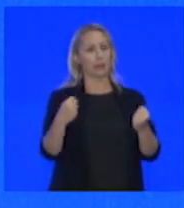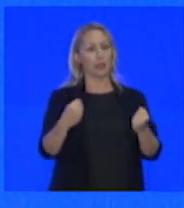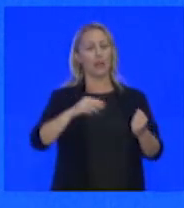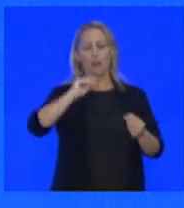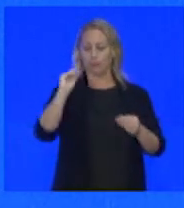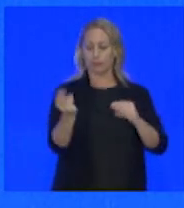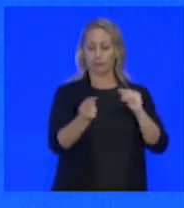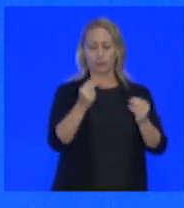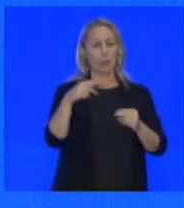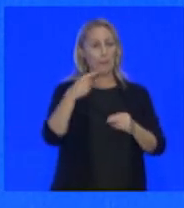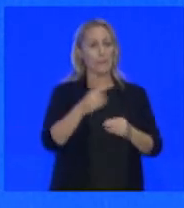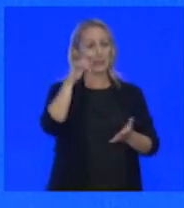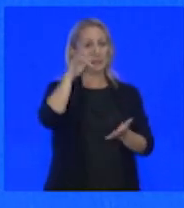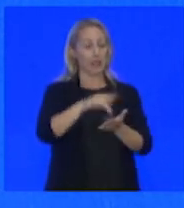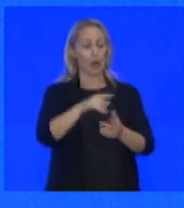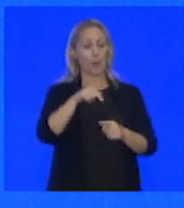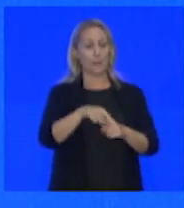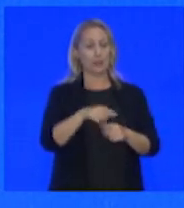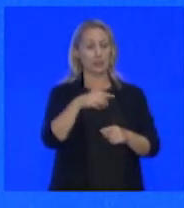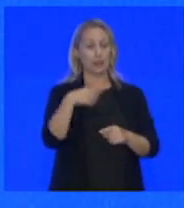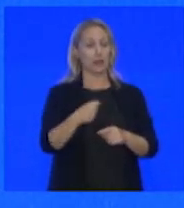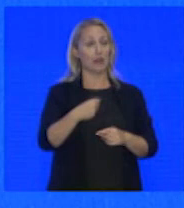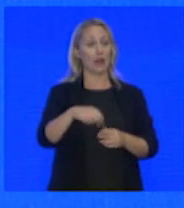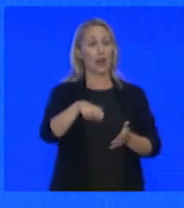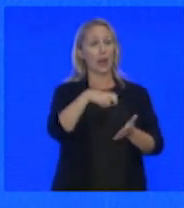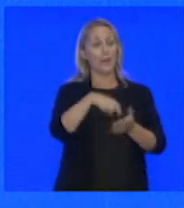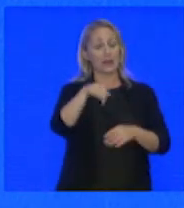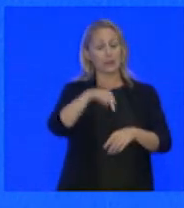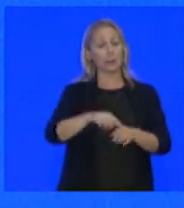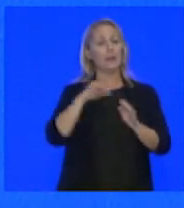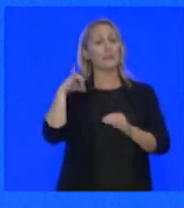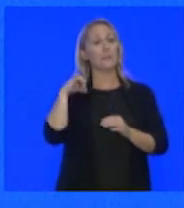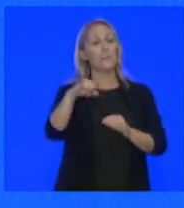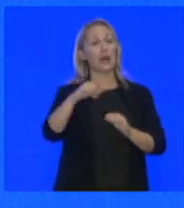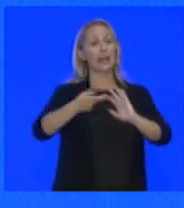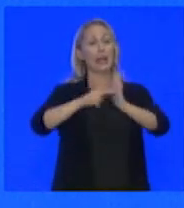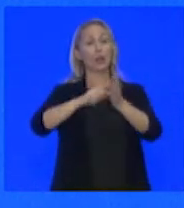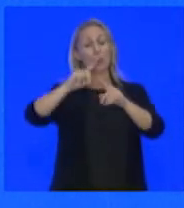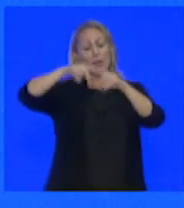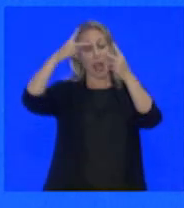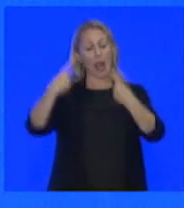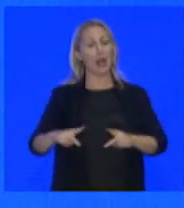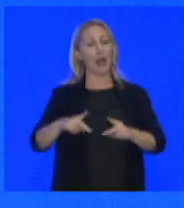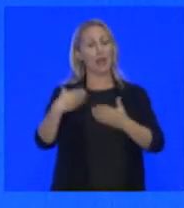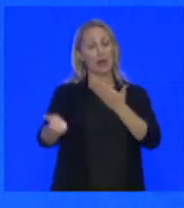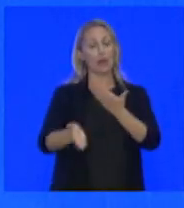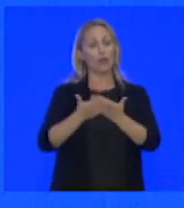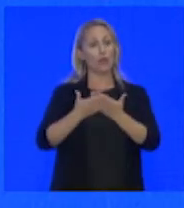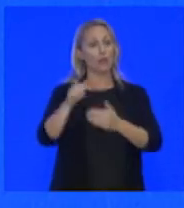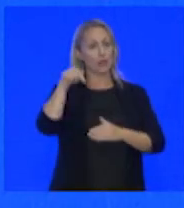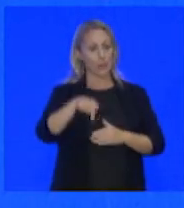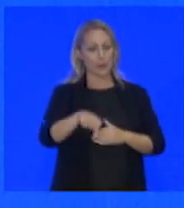έκαθεν σύμβολο εξωστρέφειας. Πρεσβευτής του δυναμισμού της οικονομίας μας, απόδειξη της επινοητικότητας και του